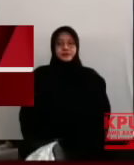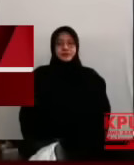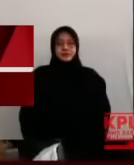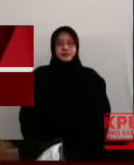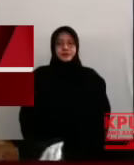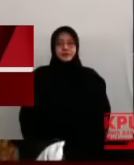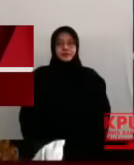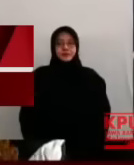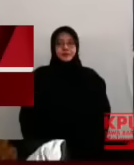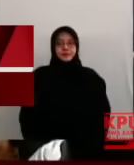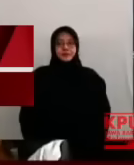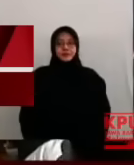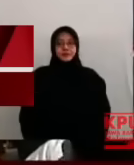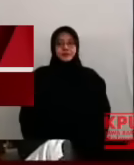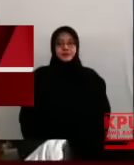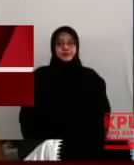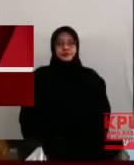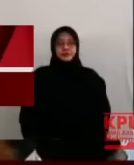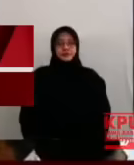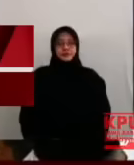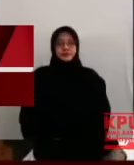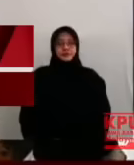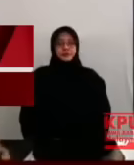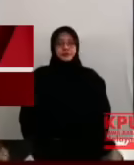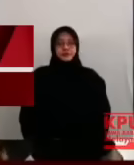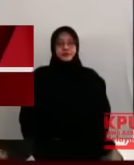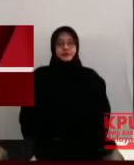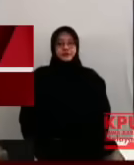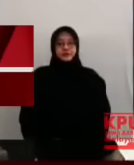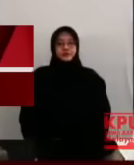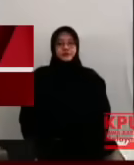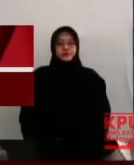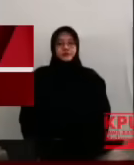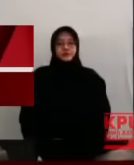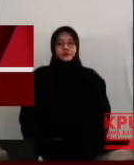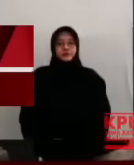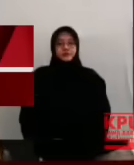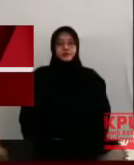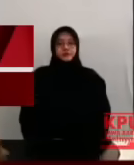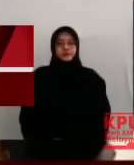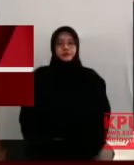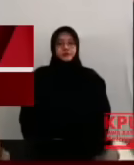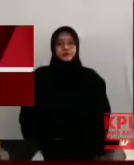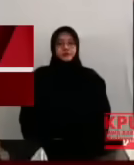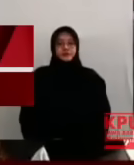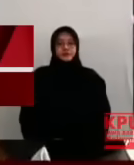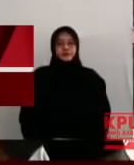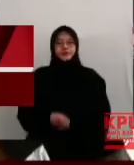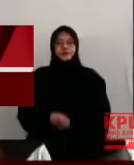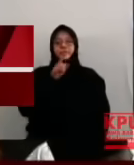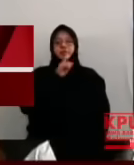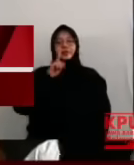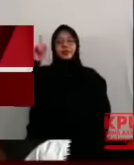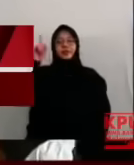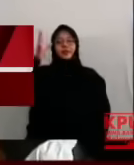antusias melihat bagaimana e iring-iringan maupun arak-arakan yang dilakukan oleh Dedi muuladi dan Erwan Setiawan ini